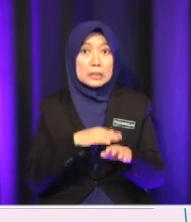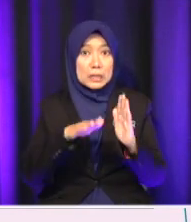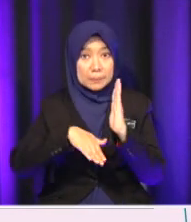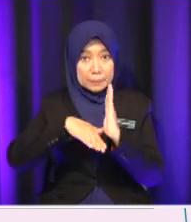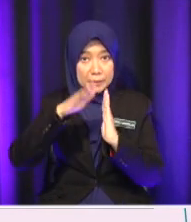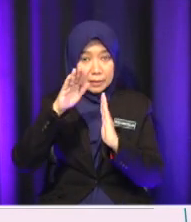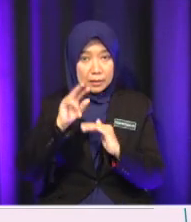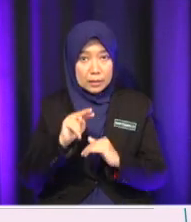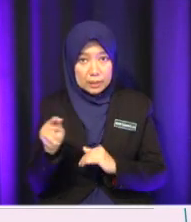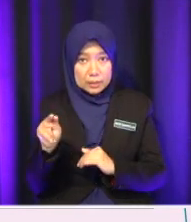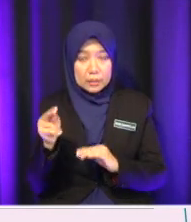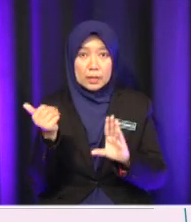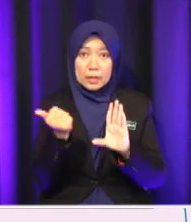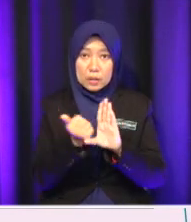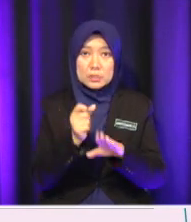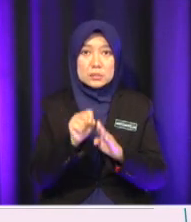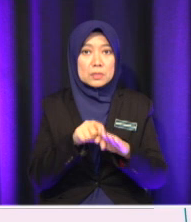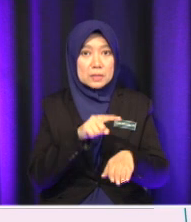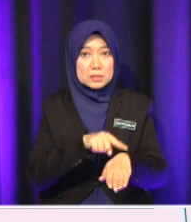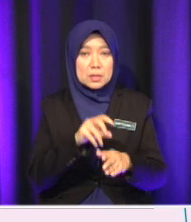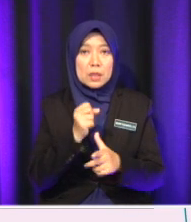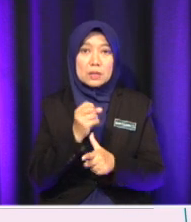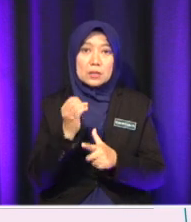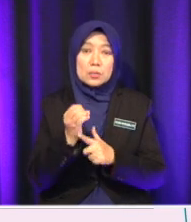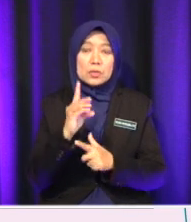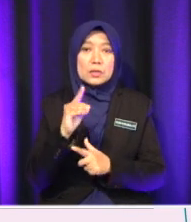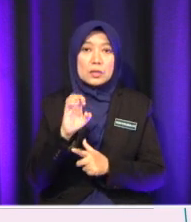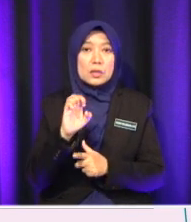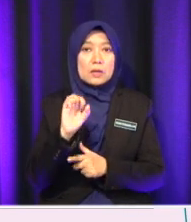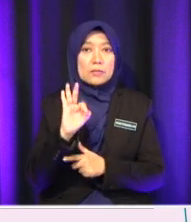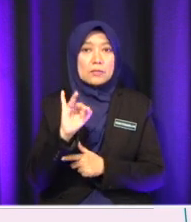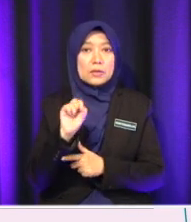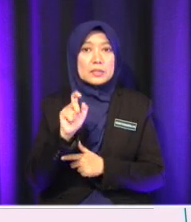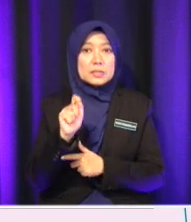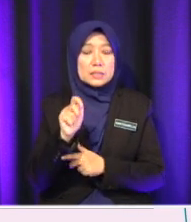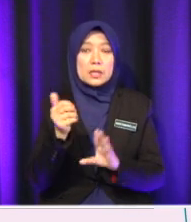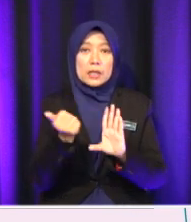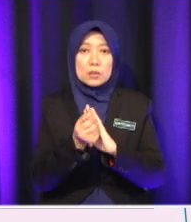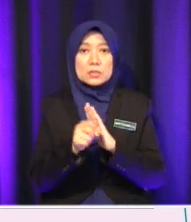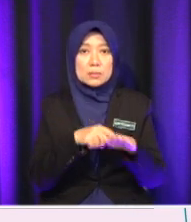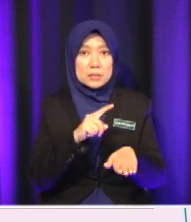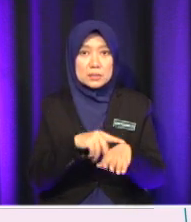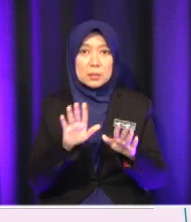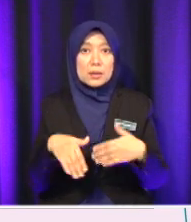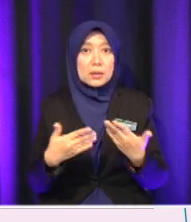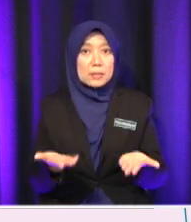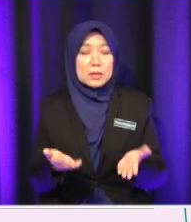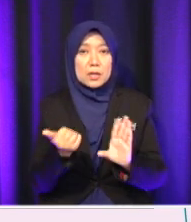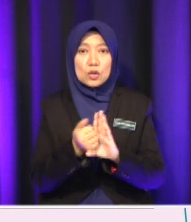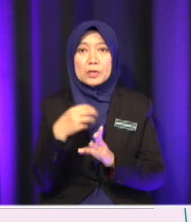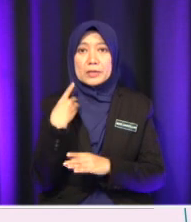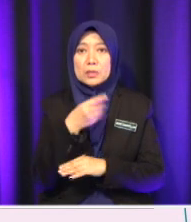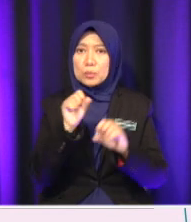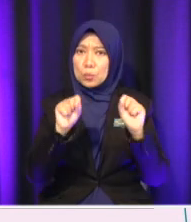hanya lebihan account semasa dan juga defisit econg termasuk Bagaimana account kita